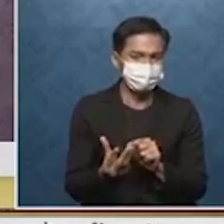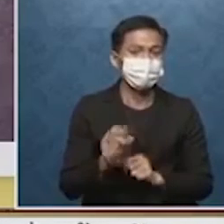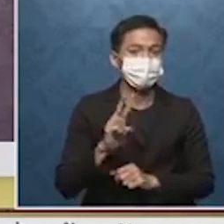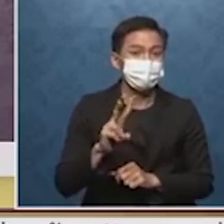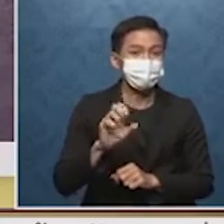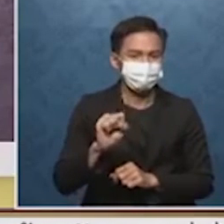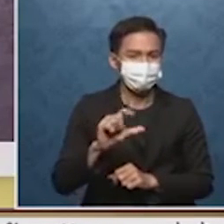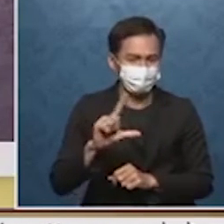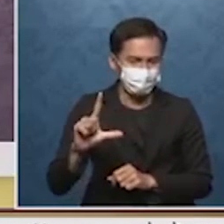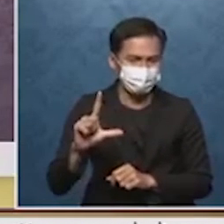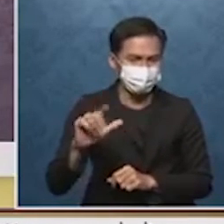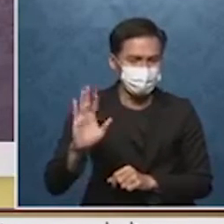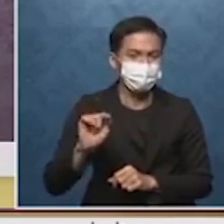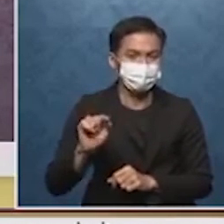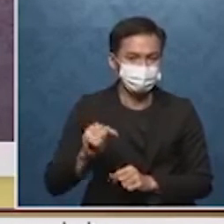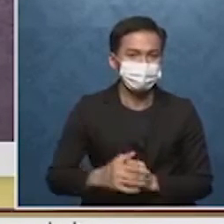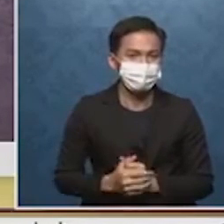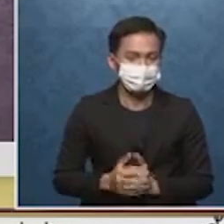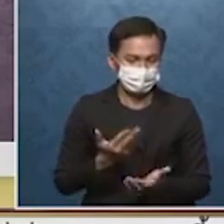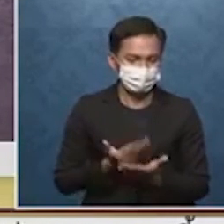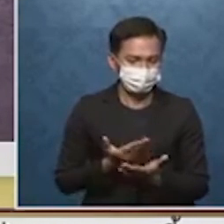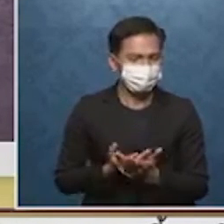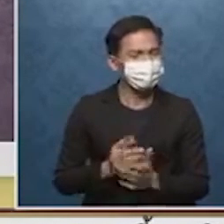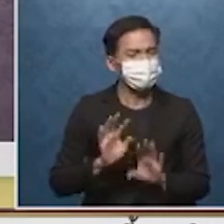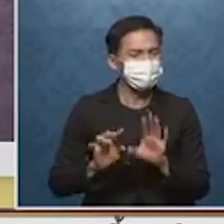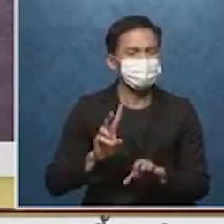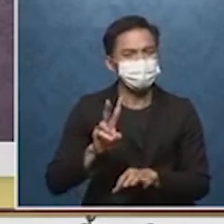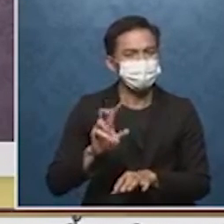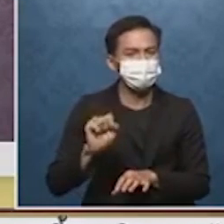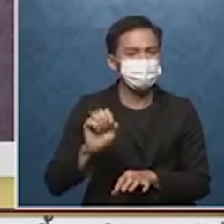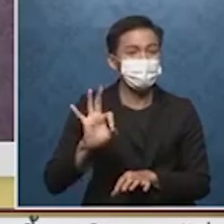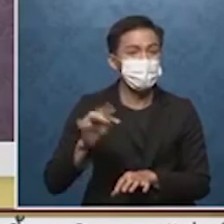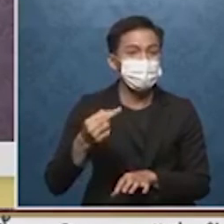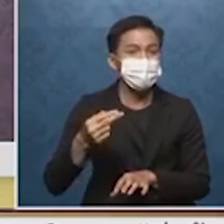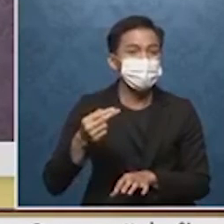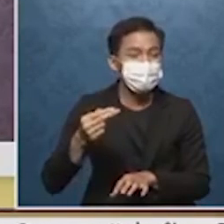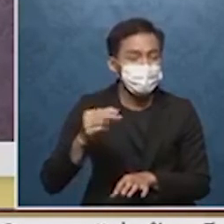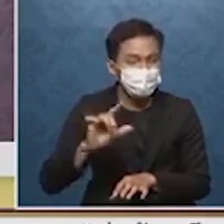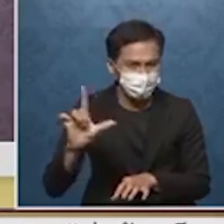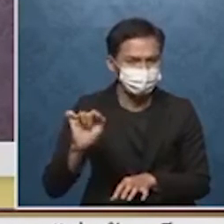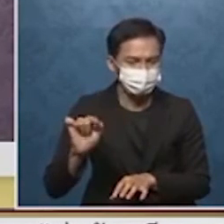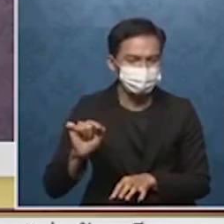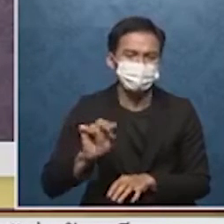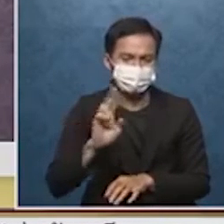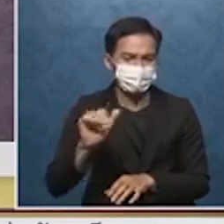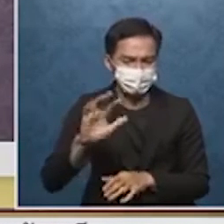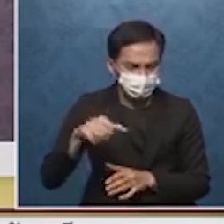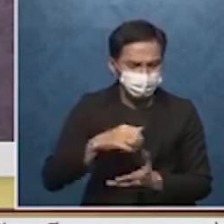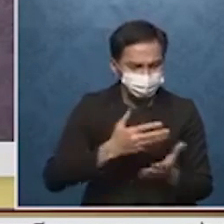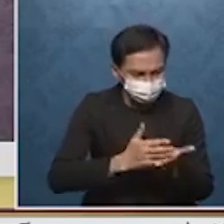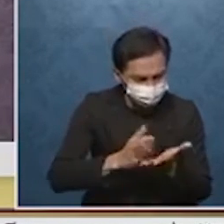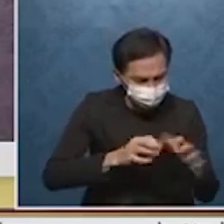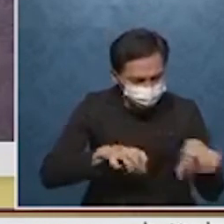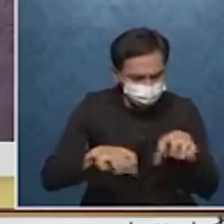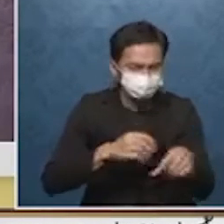านครับท่านประธานฮะที่ยังสอประมาณ 290,000 ล้านที่ยังใช้ได้นะครับและขณะเดียวกัน